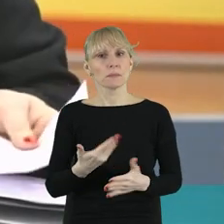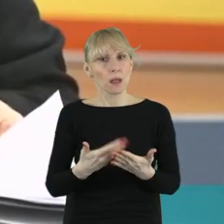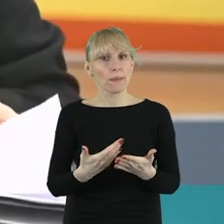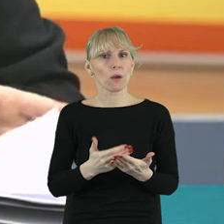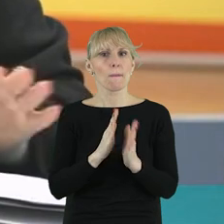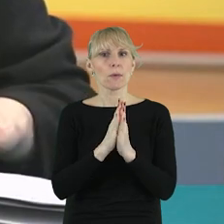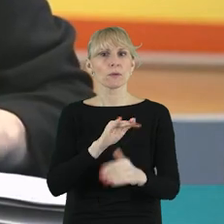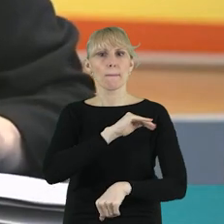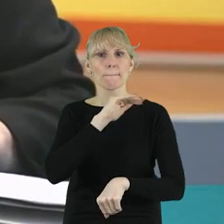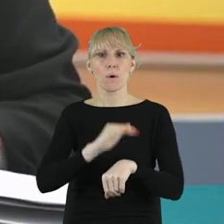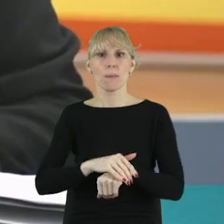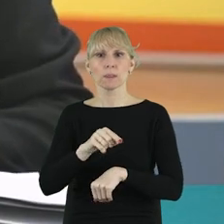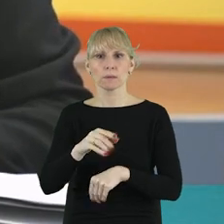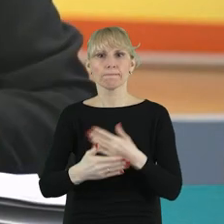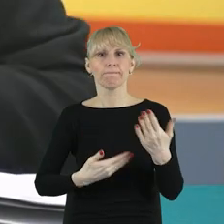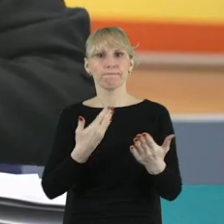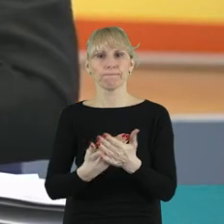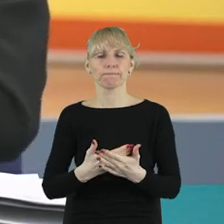żeby mówić